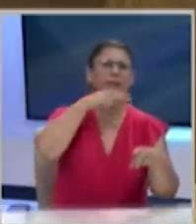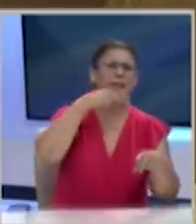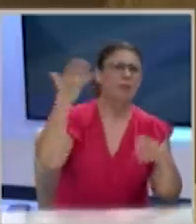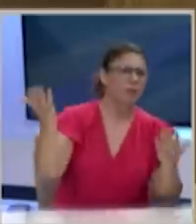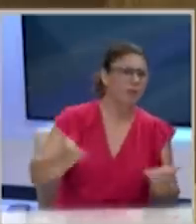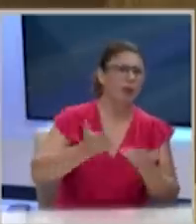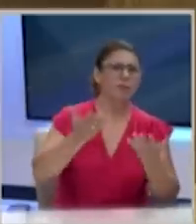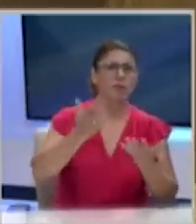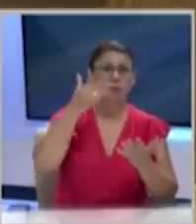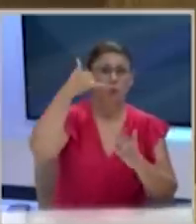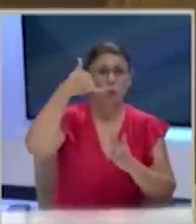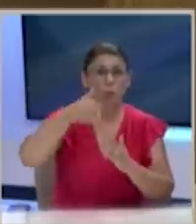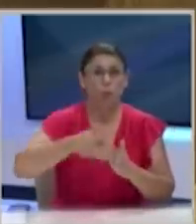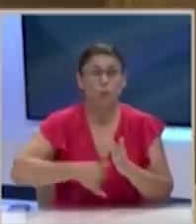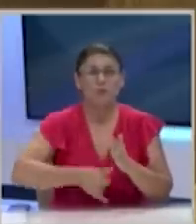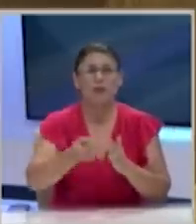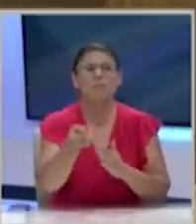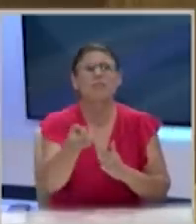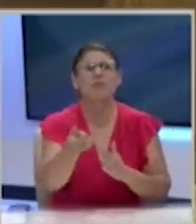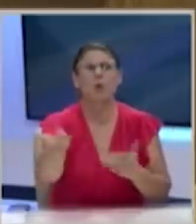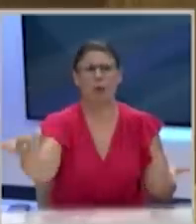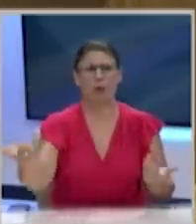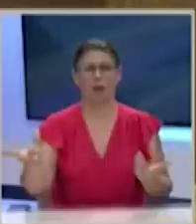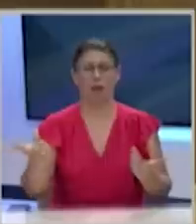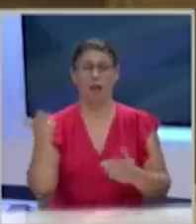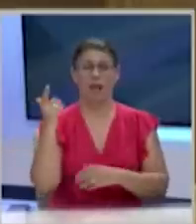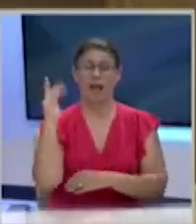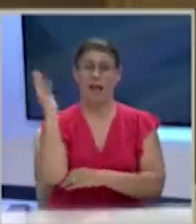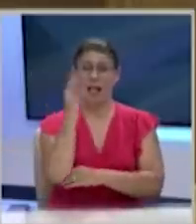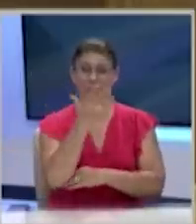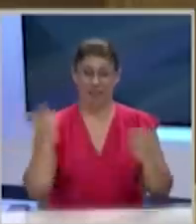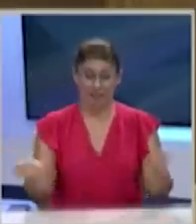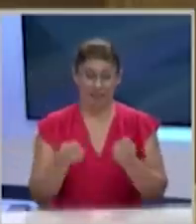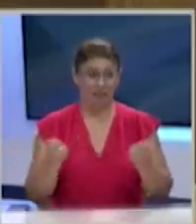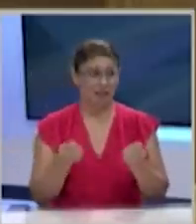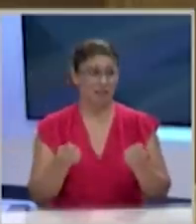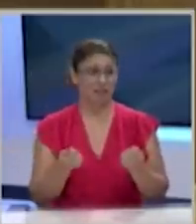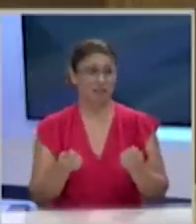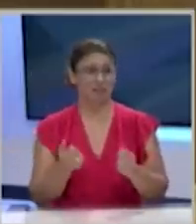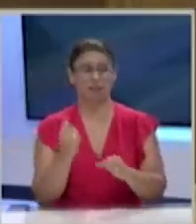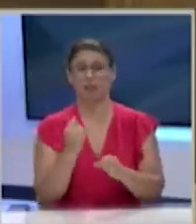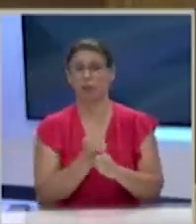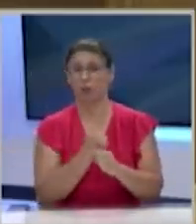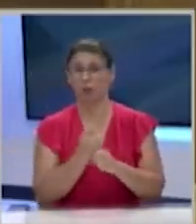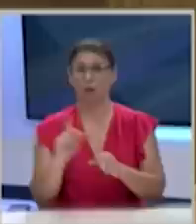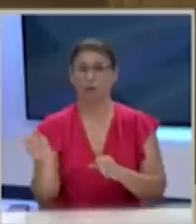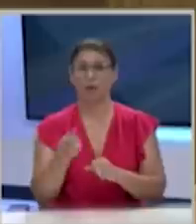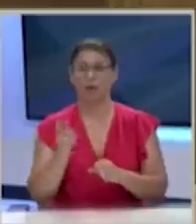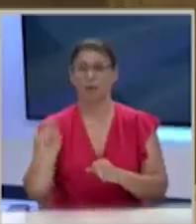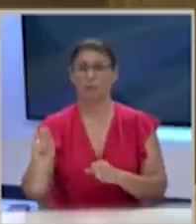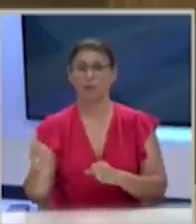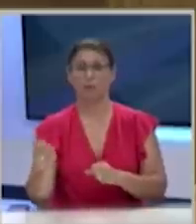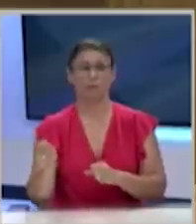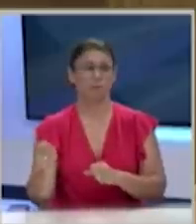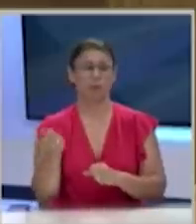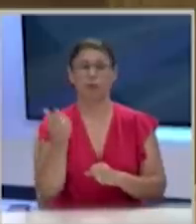οποία κυριολεκτικά είναι ψίχουλα, ενώ οι δασεργάτες δεν δουλεύουν όλοι και πληρώνονται με πάρα πολλά,